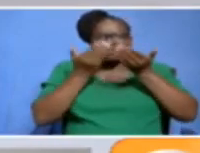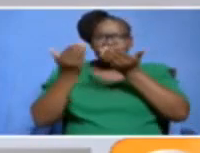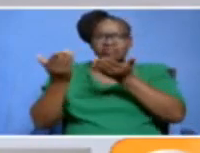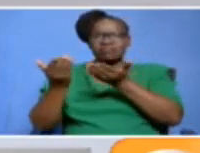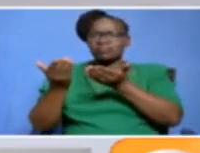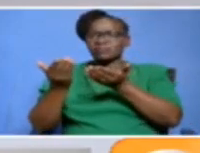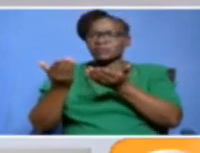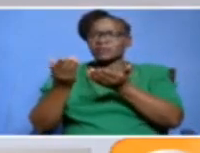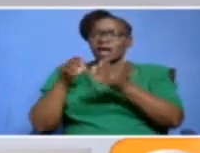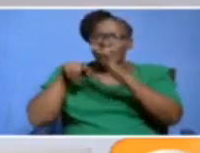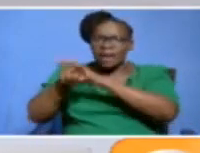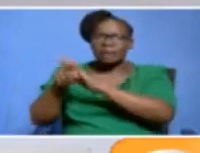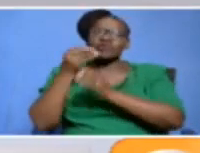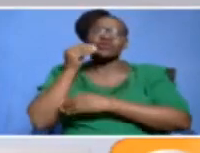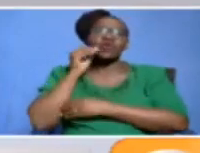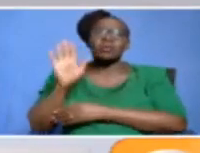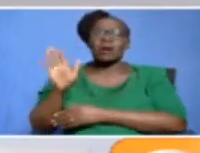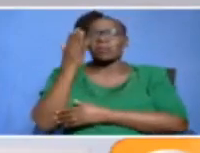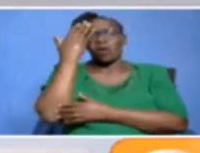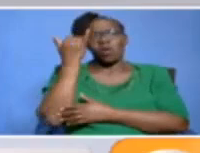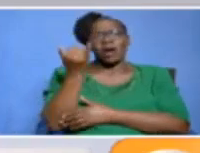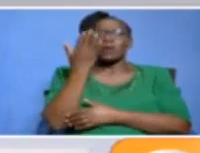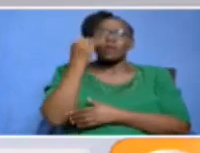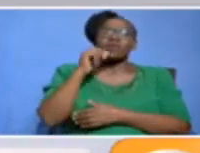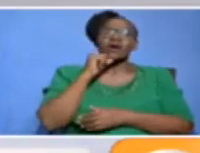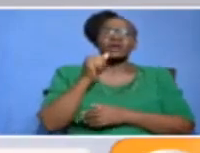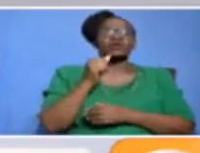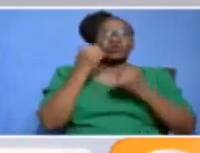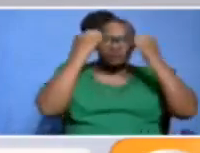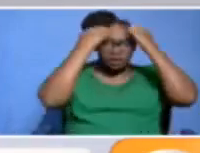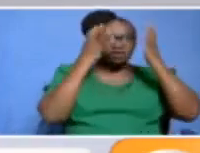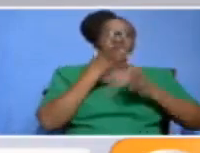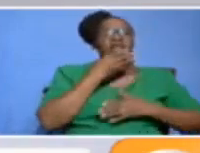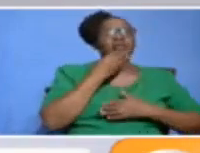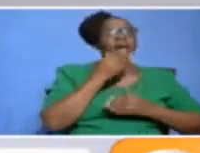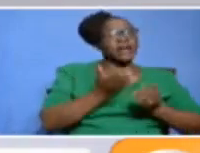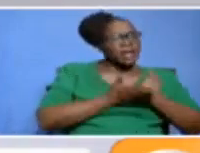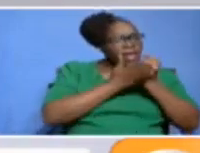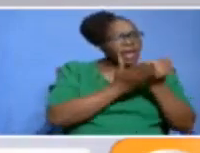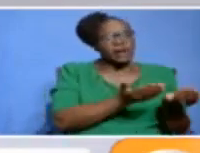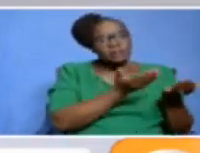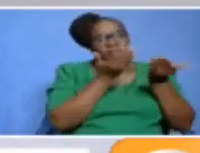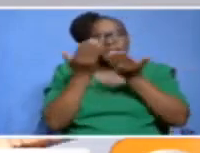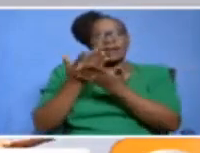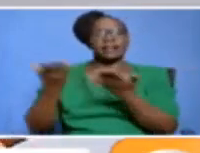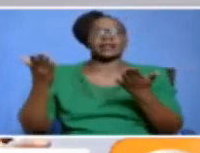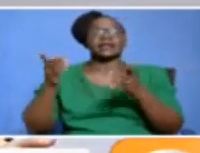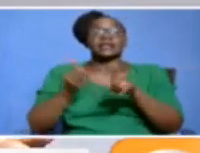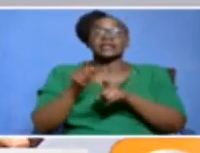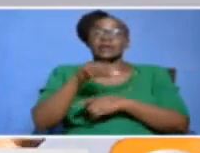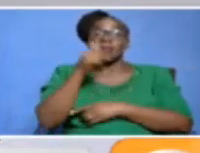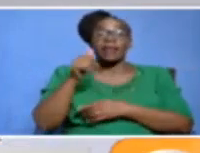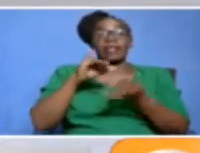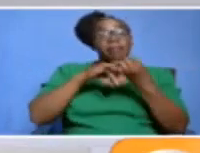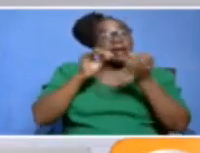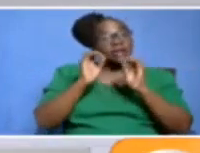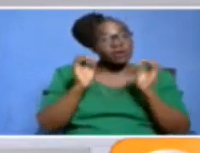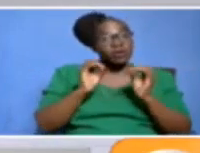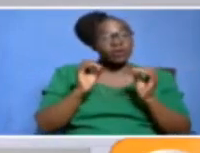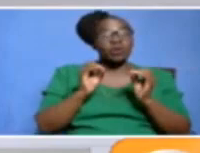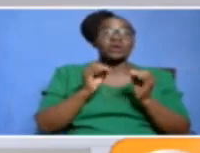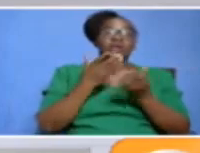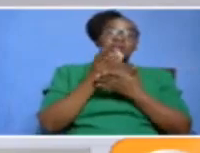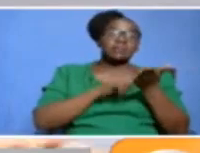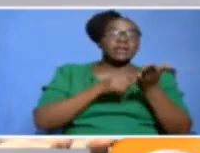paka kwa kinyumbani? Kwa nini hivi vitabu asipelekewe na mwanafunzi wa kiume kwa kuwa kivibwaga amekwenda? Alafu kuna wengine mabachela. Unaona mtu ametoka